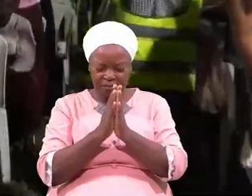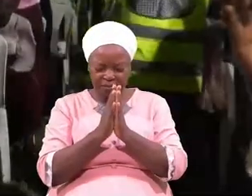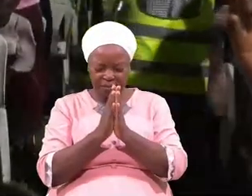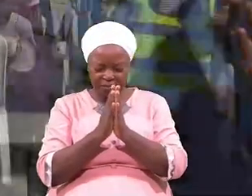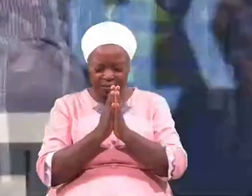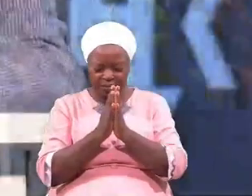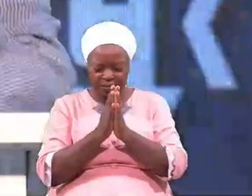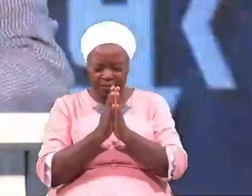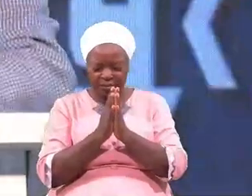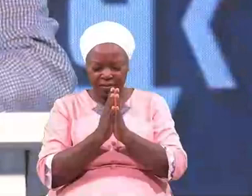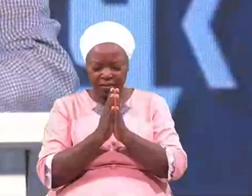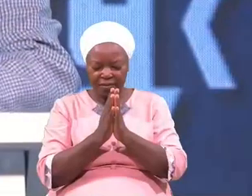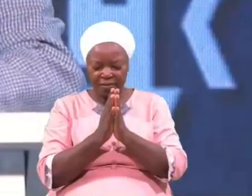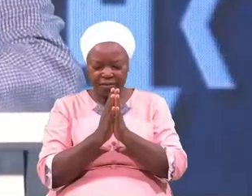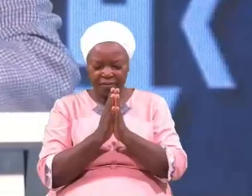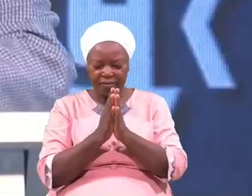prions.